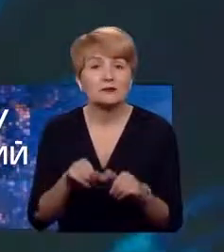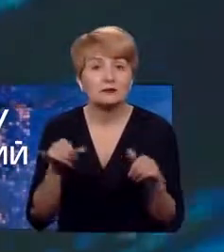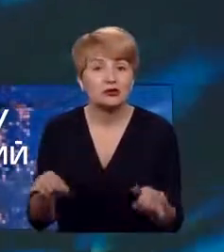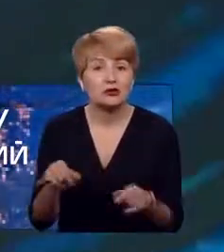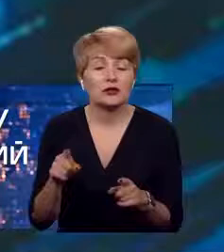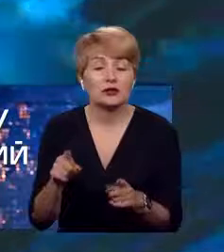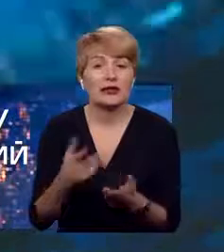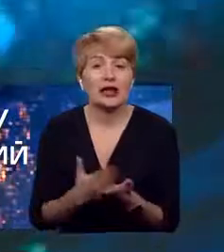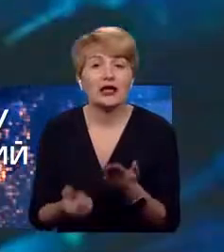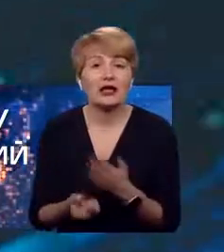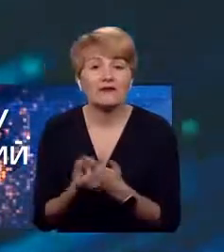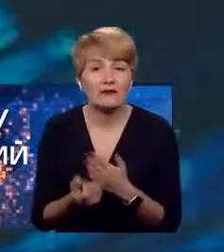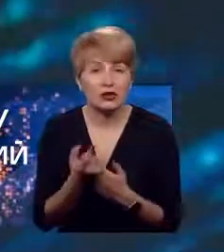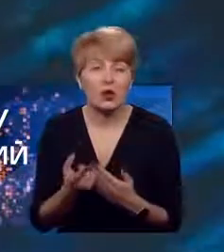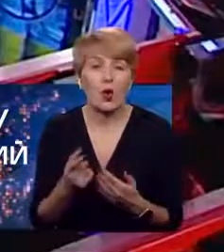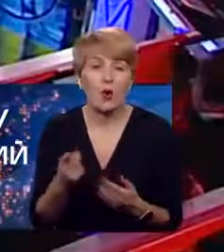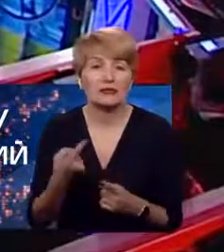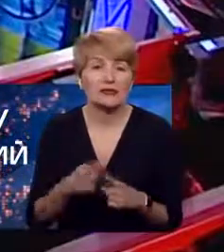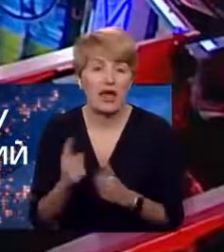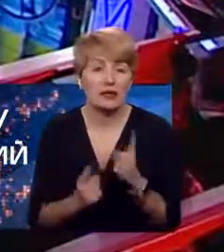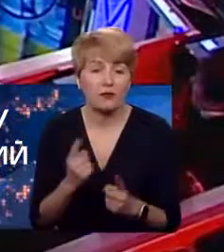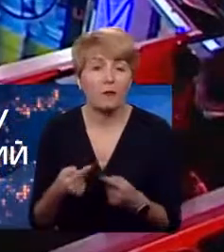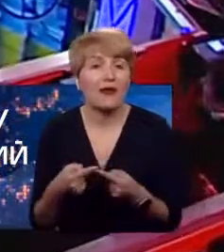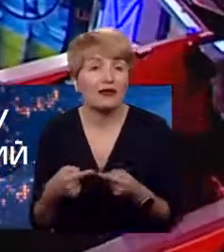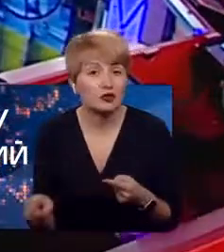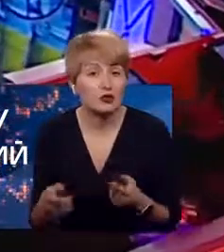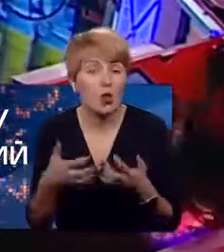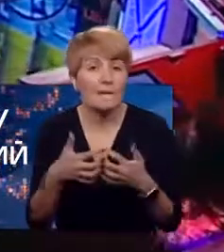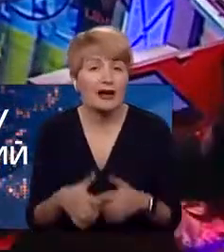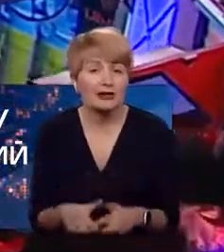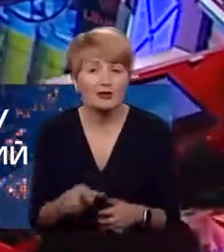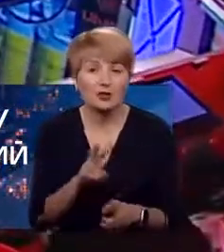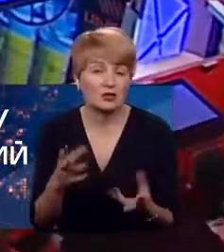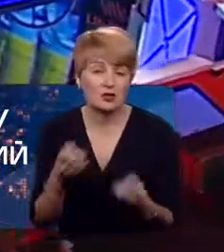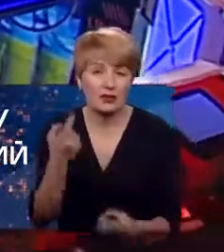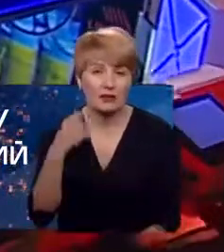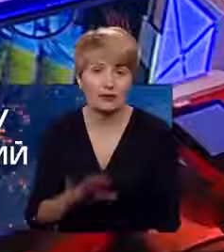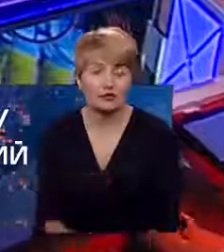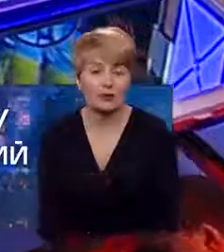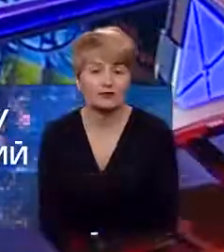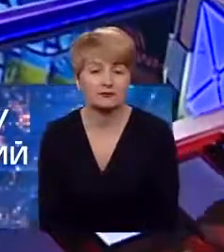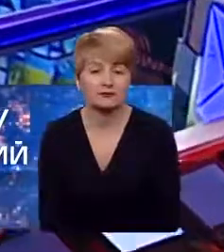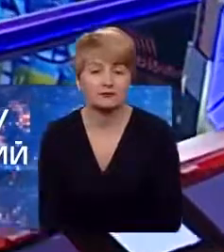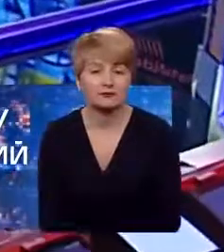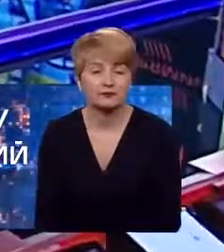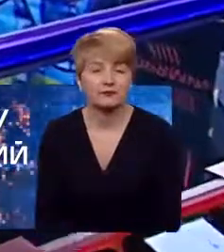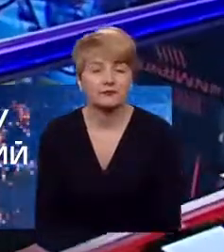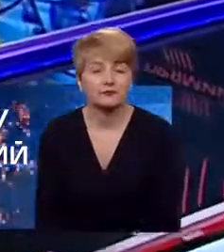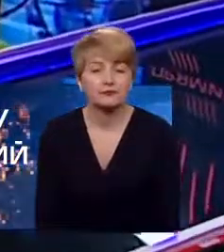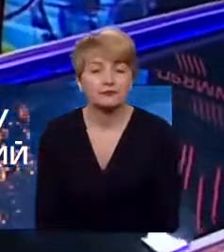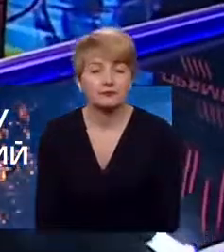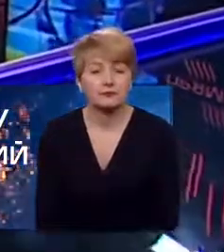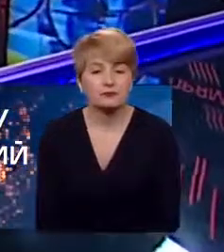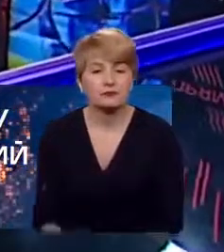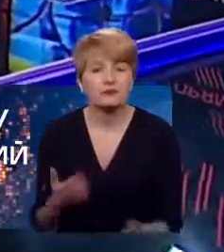України, джерелом є саме ця реформа. Але іншого механізму ніхто ще не придумав, який би він не був неприємний. Але